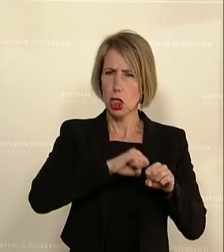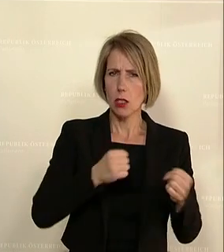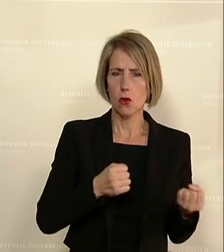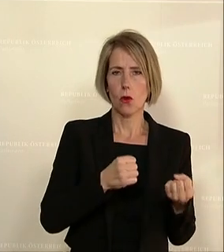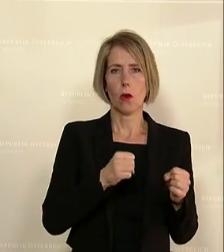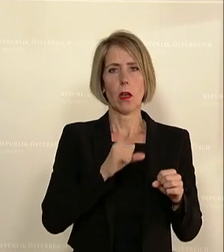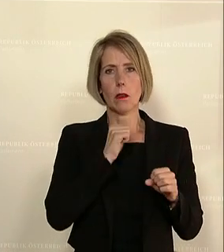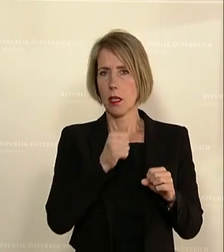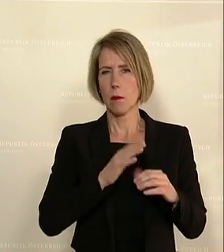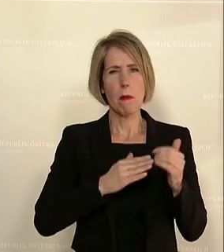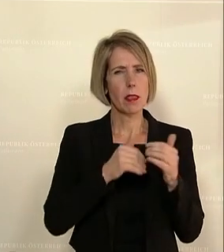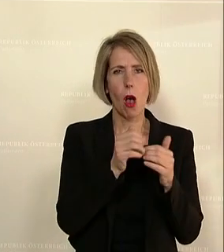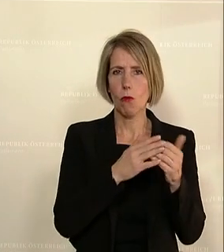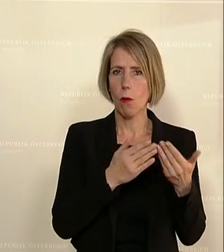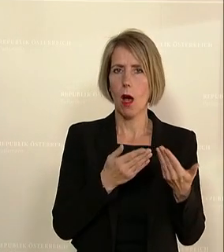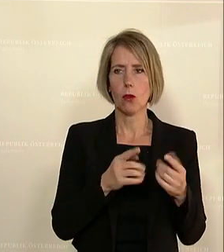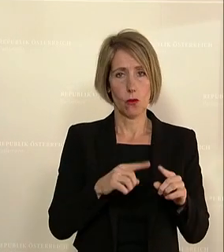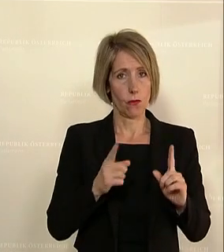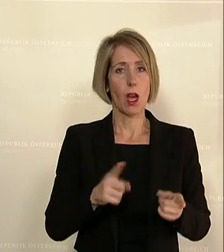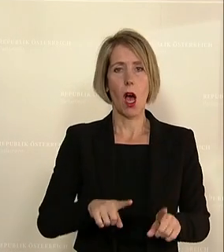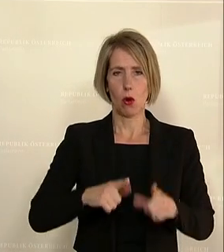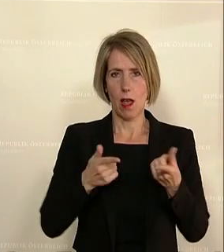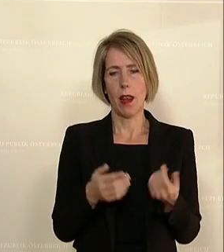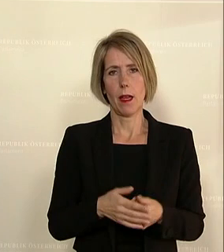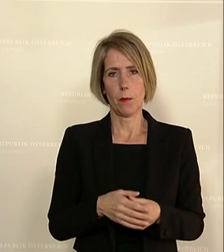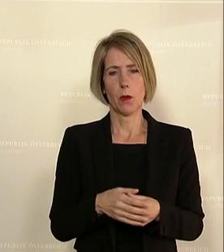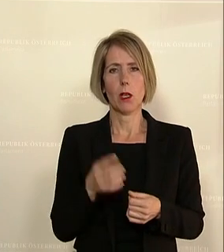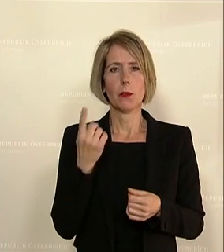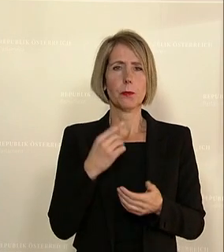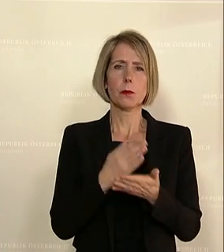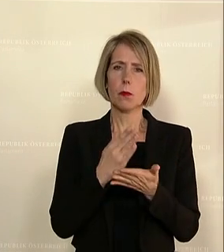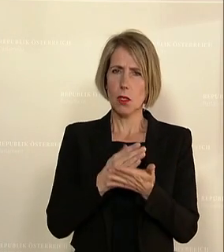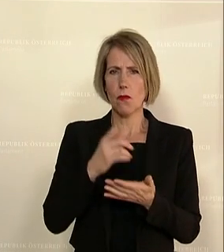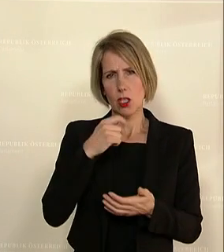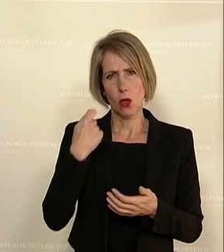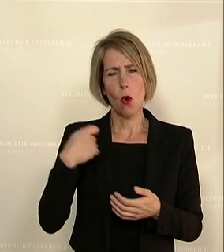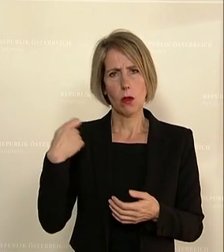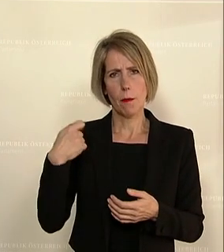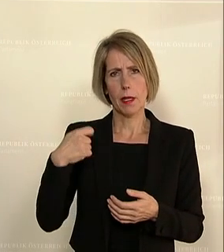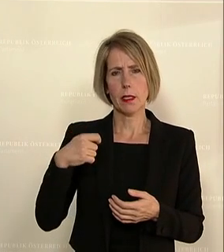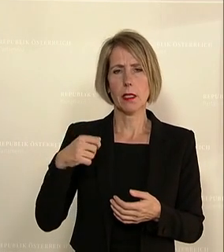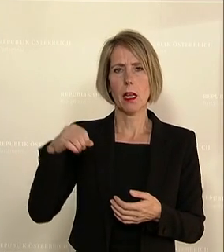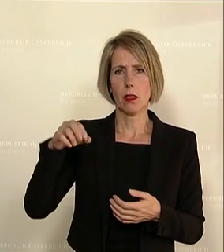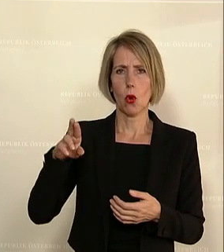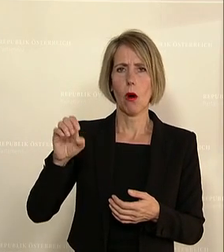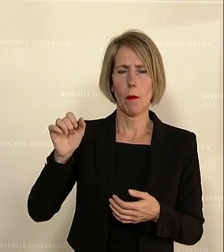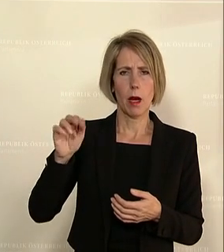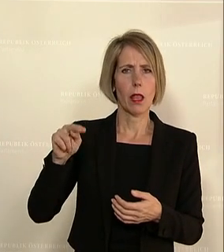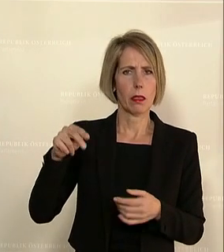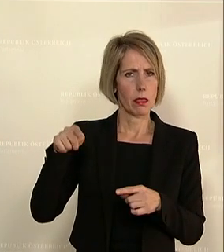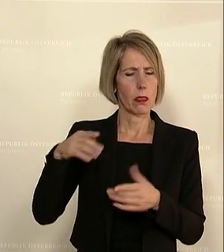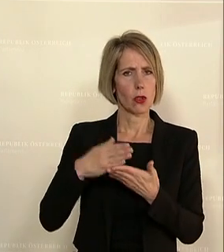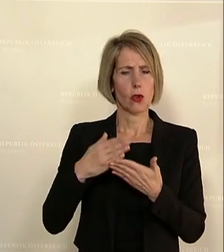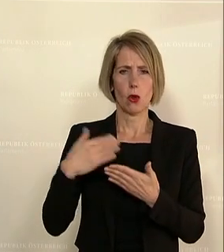auch miterlebt. Und noch etwas, weil hier schon Orban gelobt wurde. Auch dieses Modell wollen wir nicht. Was Orban macht,